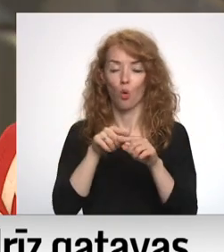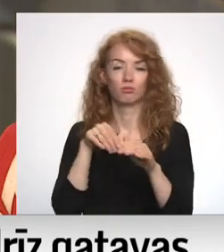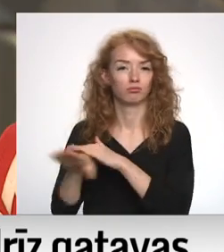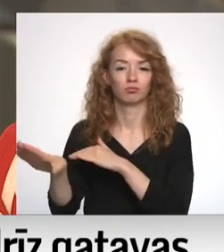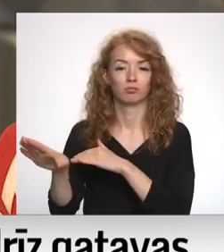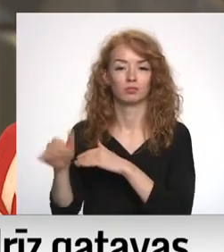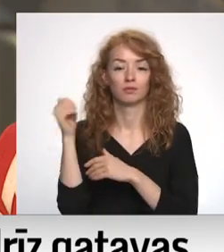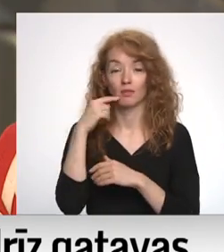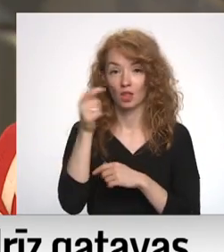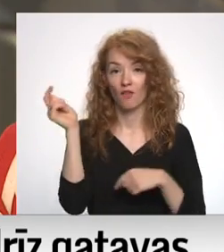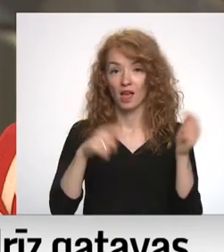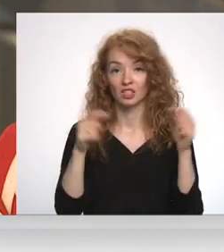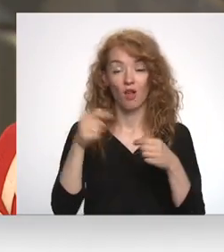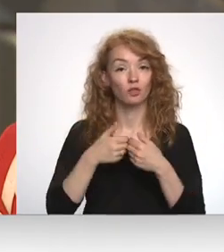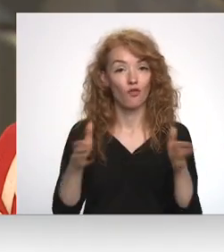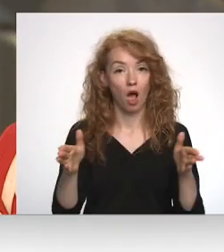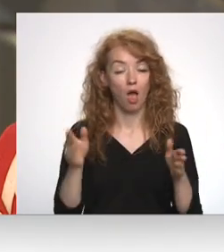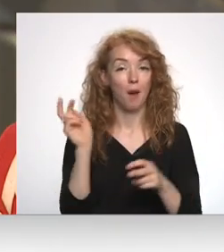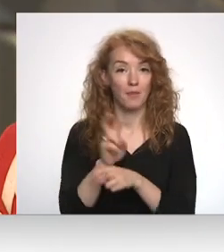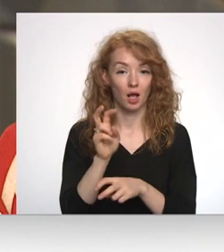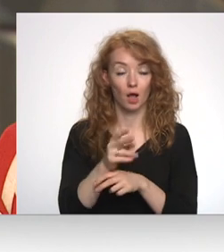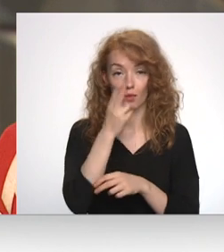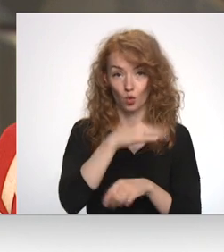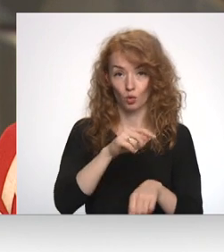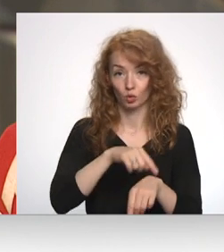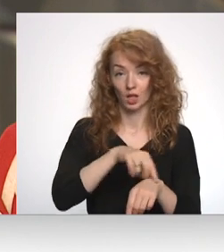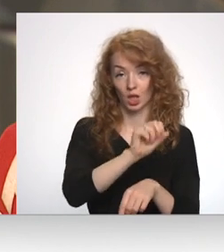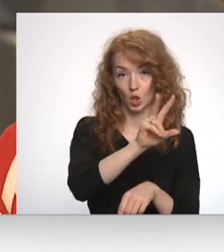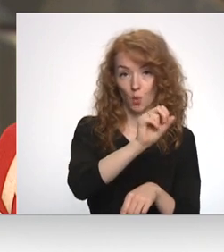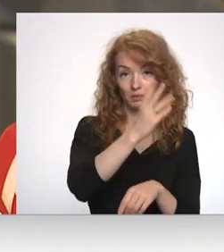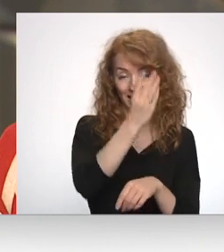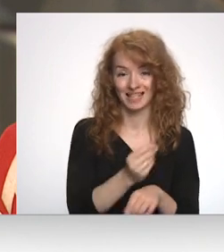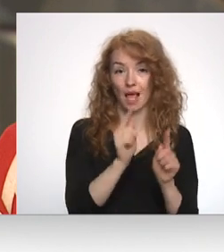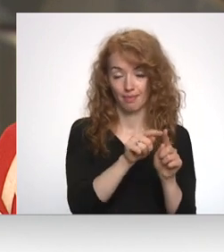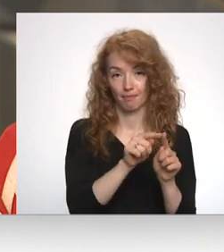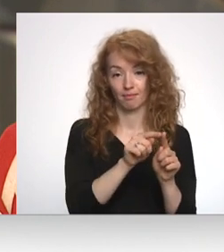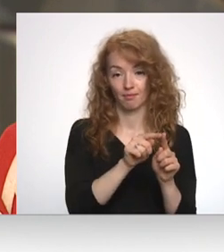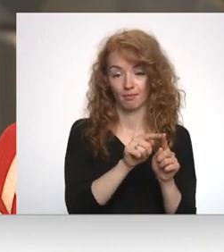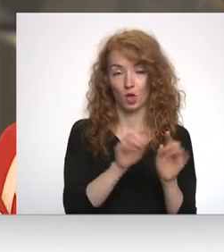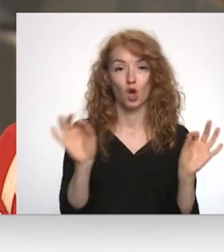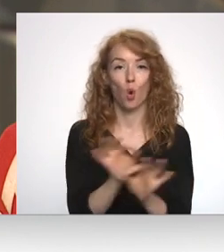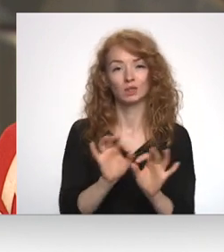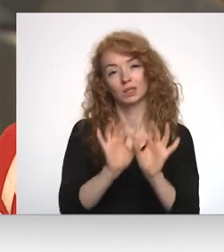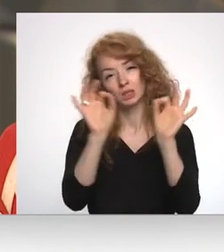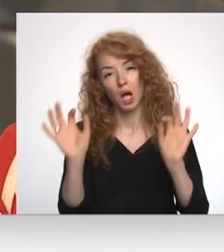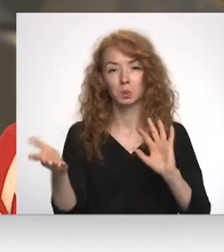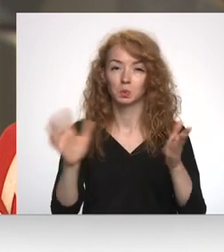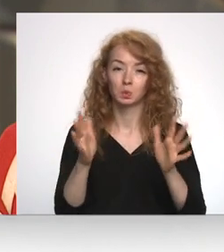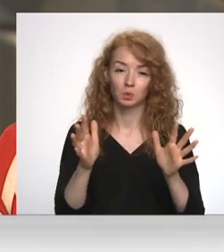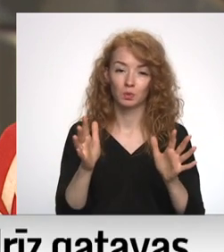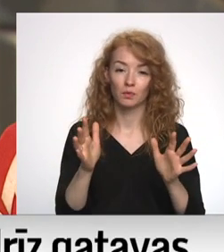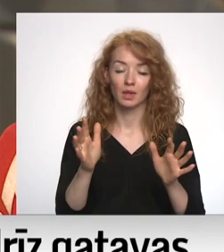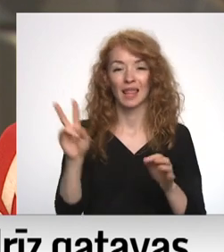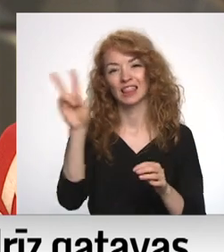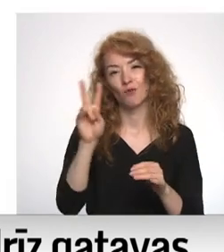jāatstāj. Festivāls katru dienu atvērts būs apmeklētājiem no pulkstenes 12. Koncerts sāksies no aptuveni pulkstenes